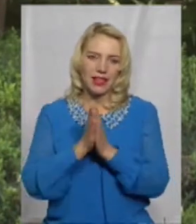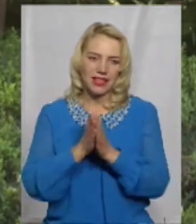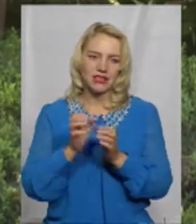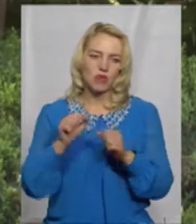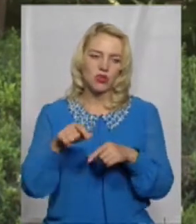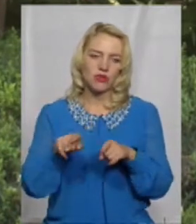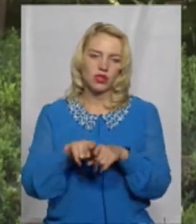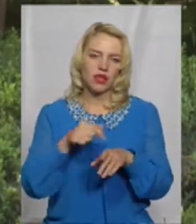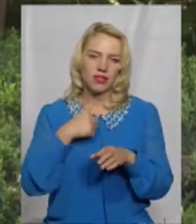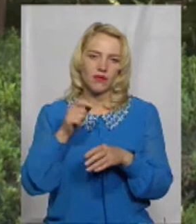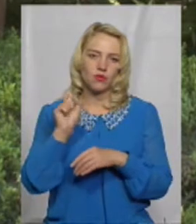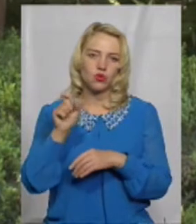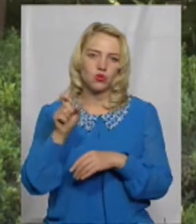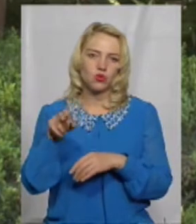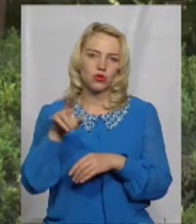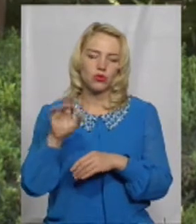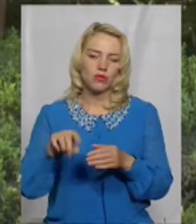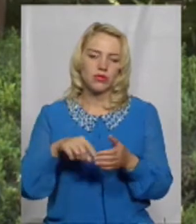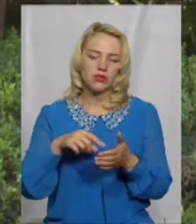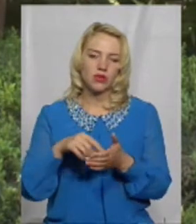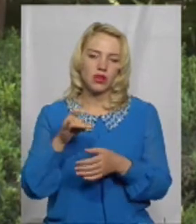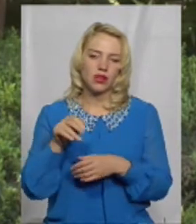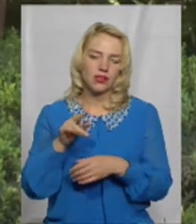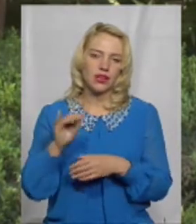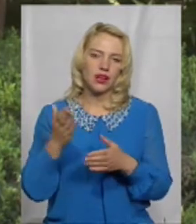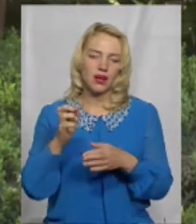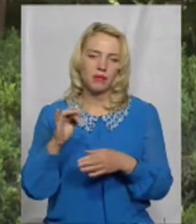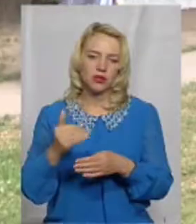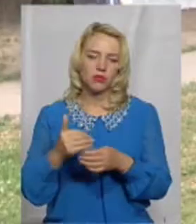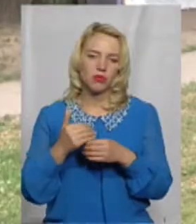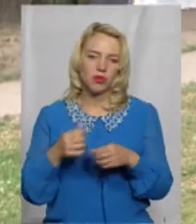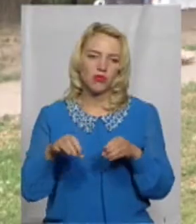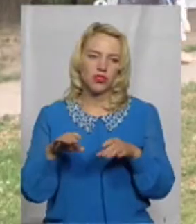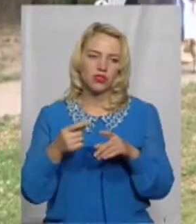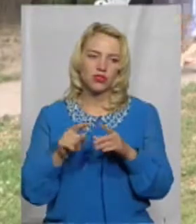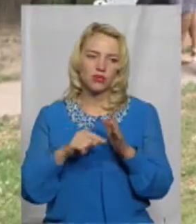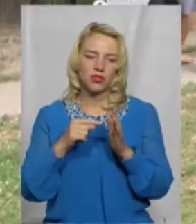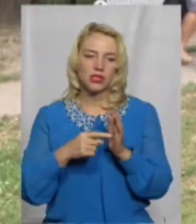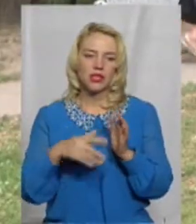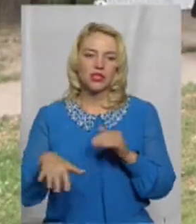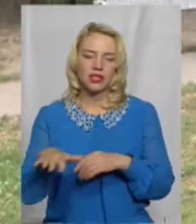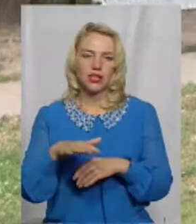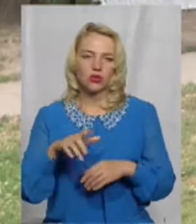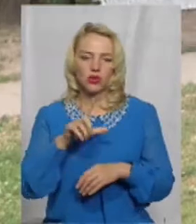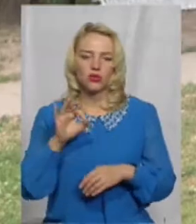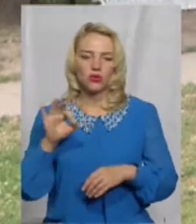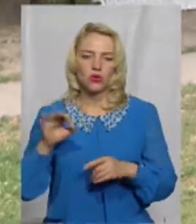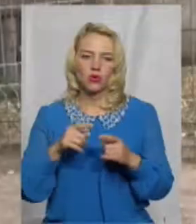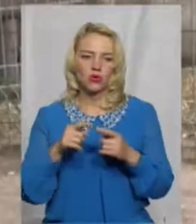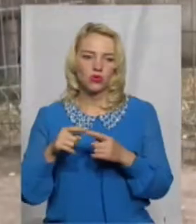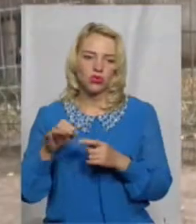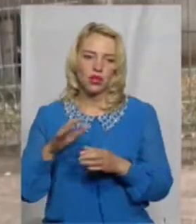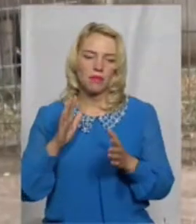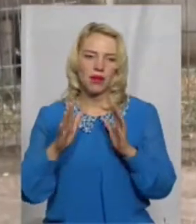достукалась так до міської ради, яка би допомогла вирішенню цього питання. А це територія зоокуточку парку імені Михайла